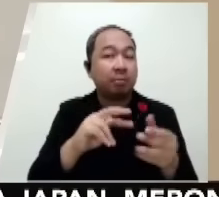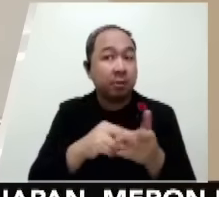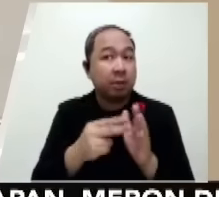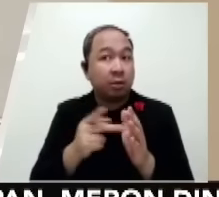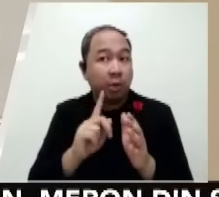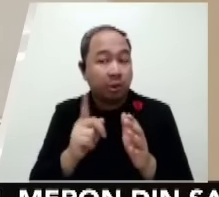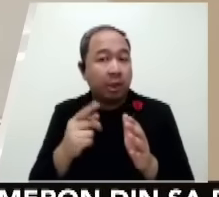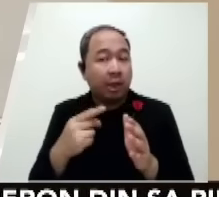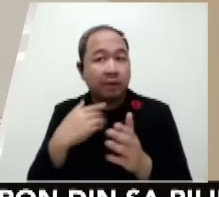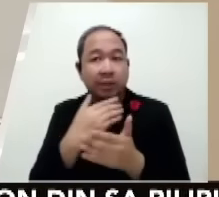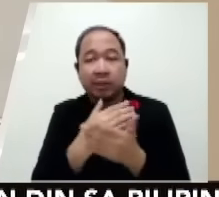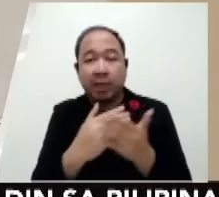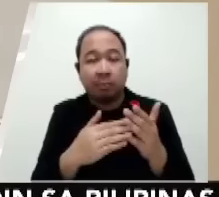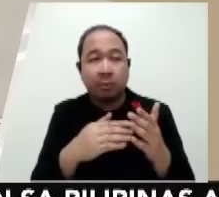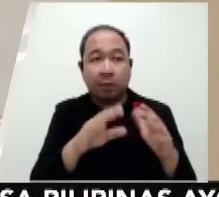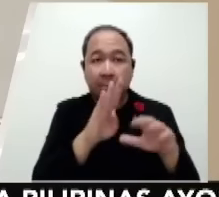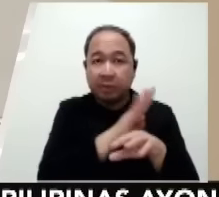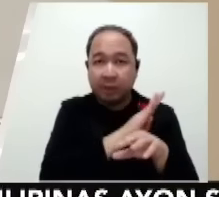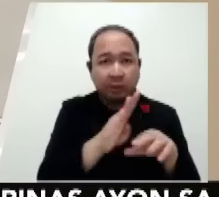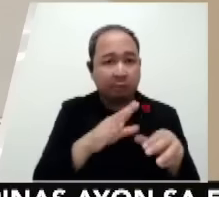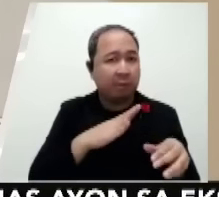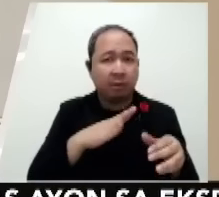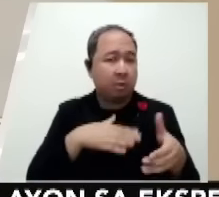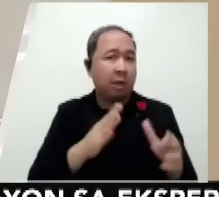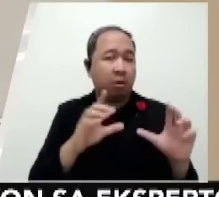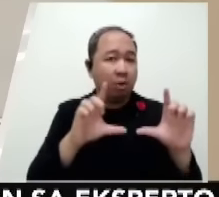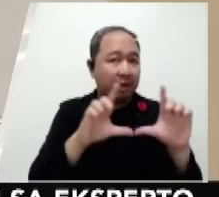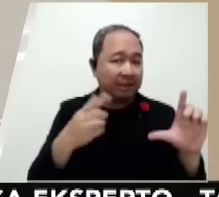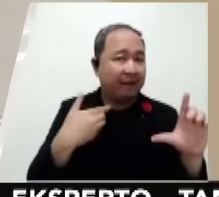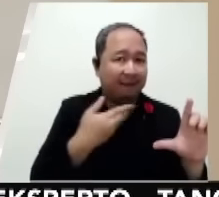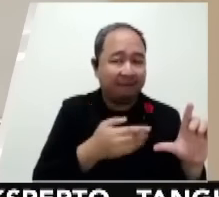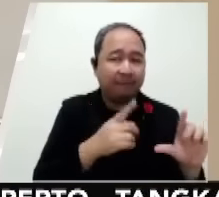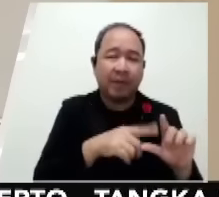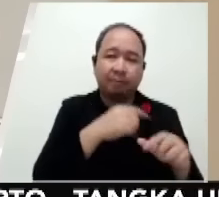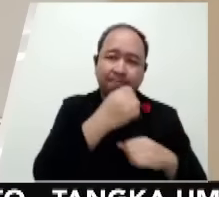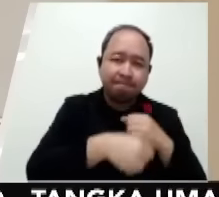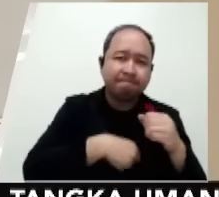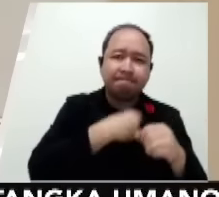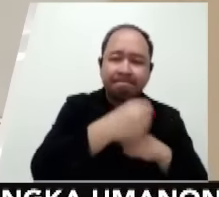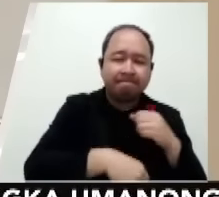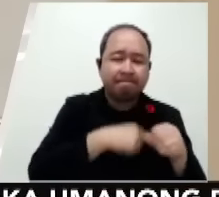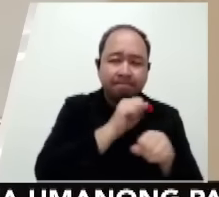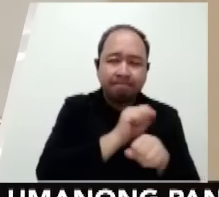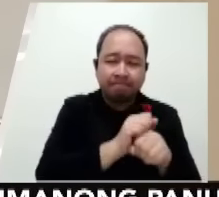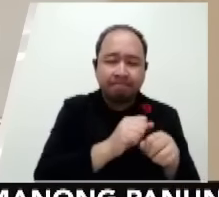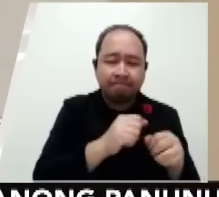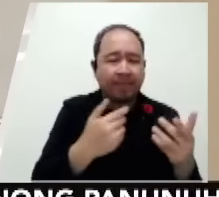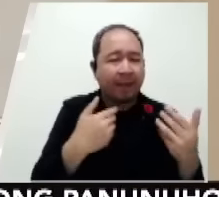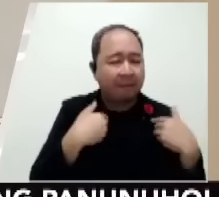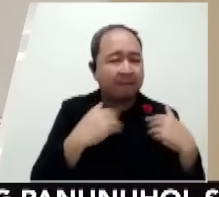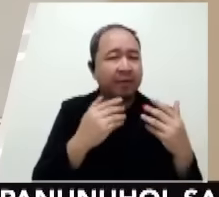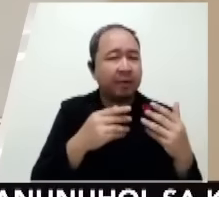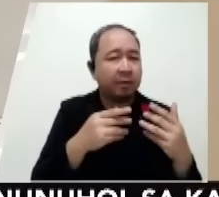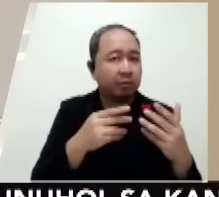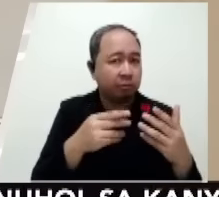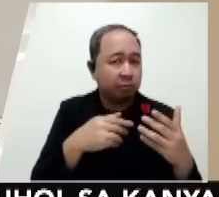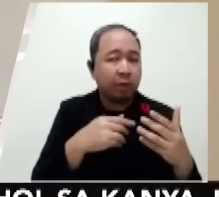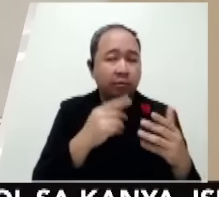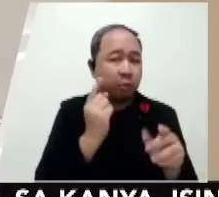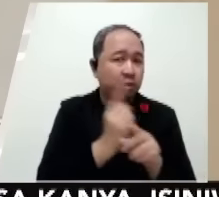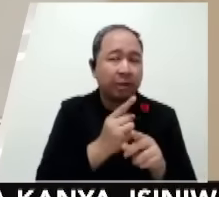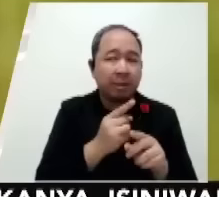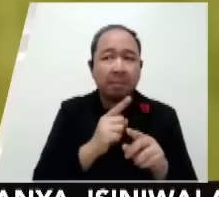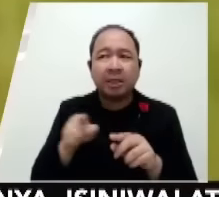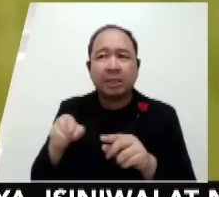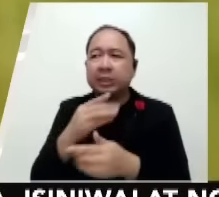mga negosyante ay talagang nagpapakahirap at nagtatrabaho at nagnegosyo ng tama, tapos merong mga smuggling